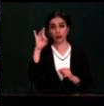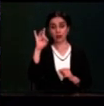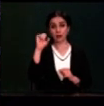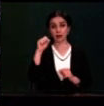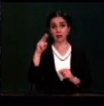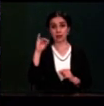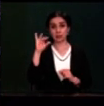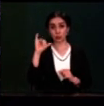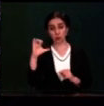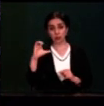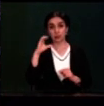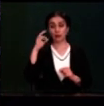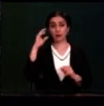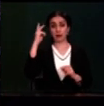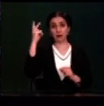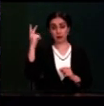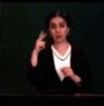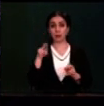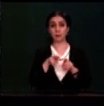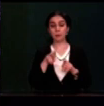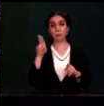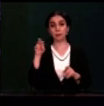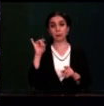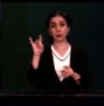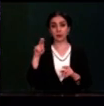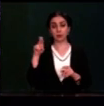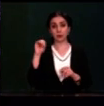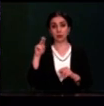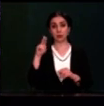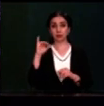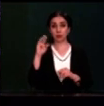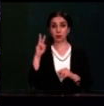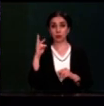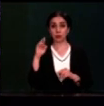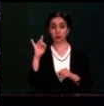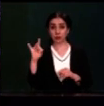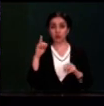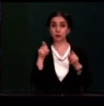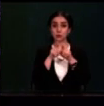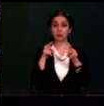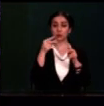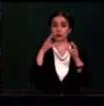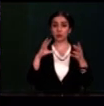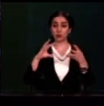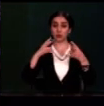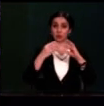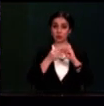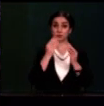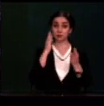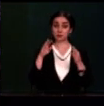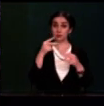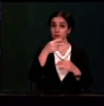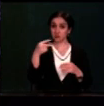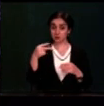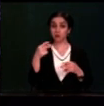va OS, ya'ni perpendikularimizning kvadrati yig'indisiga teng ekan. Bu yerda Pifagor teoremasini har bir to'g'ri